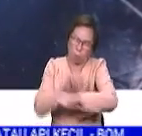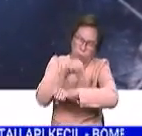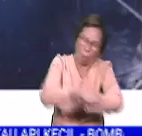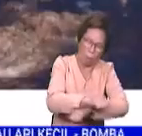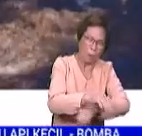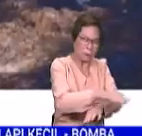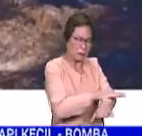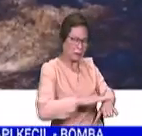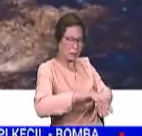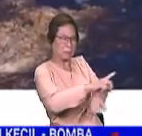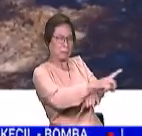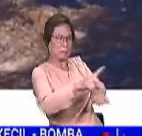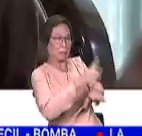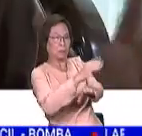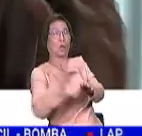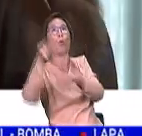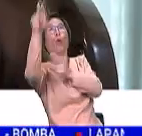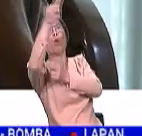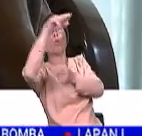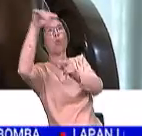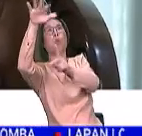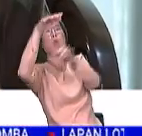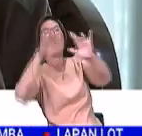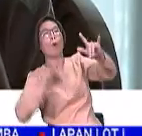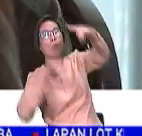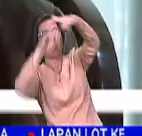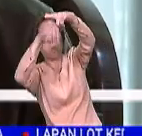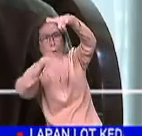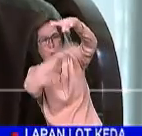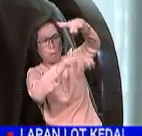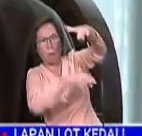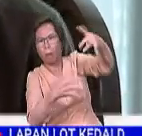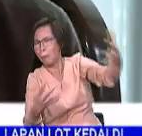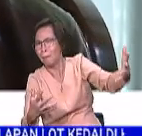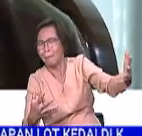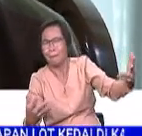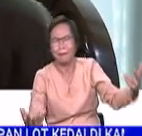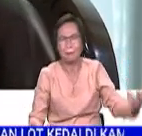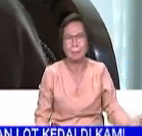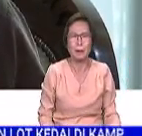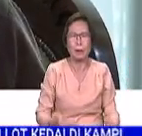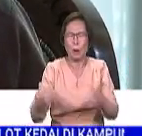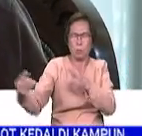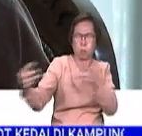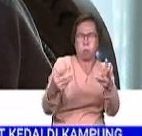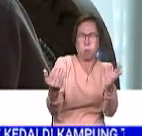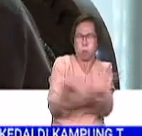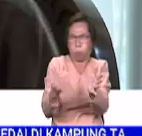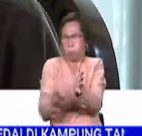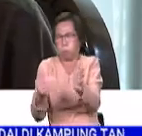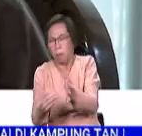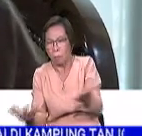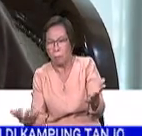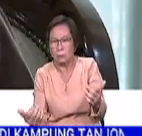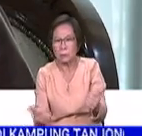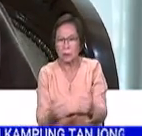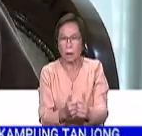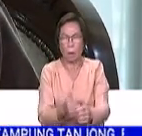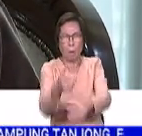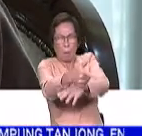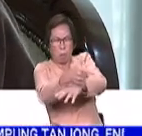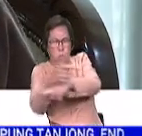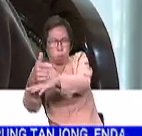darat juga dari udara pertempuran boleh dicocokkan berkali-kali Hai aku dengar